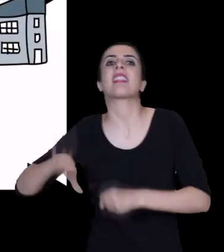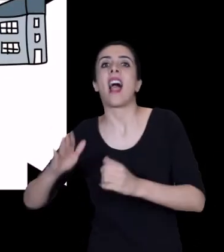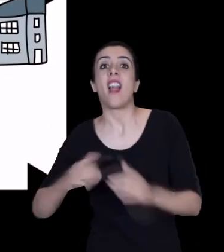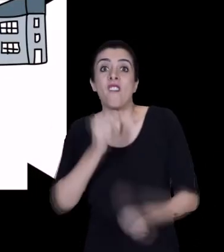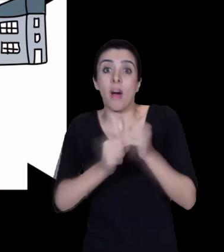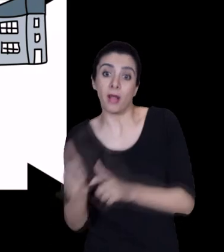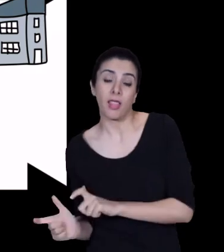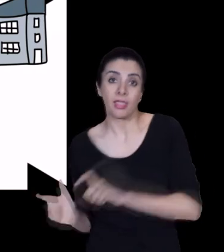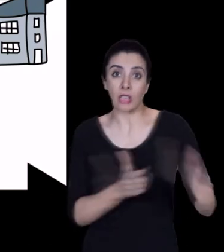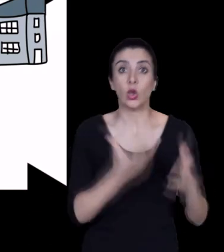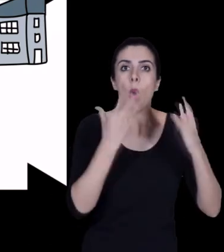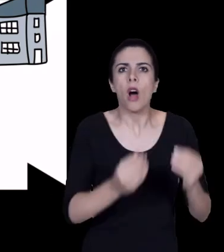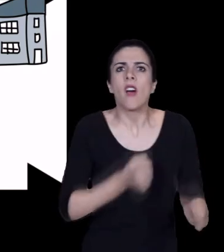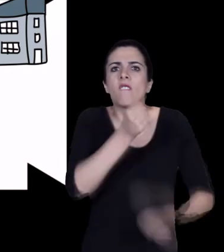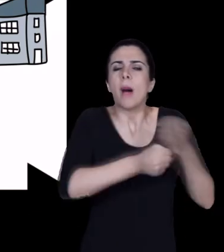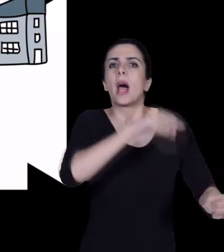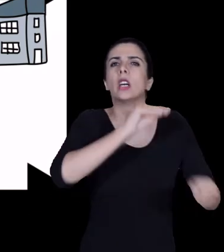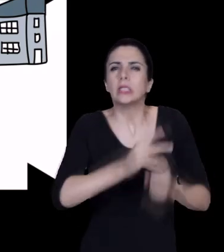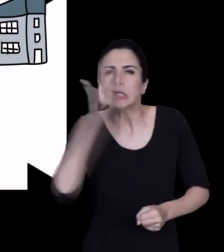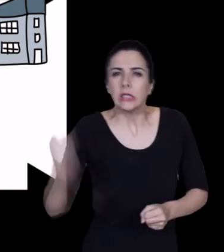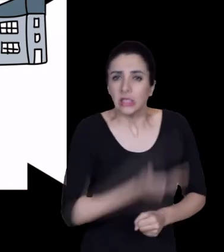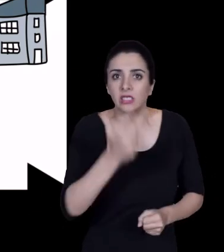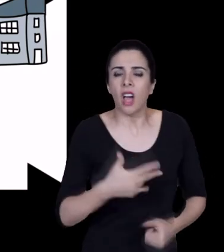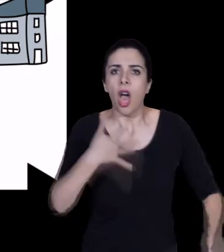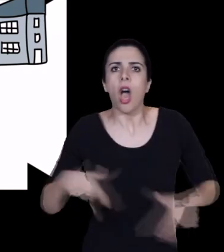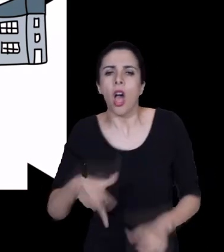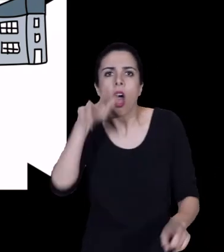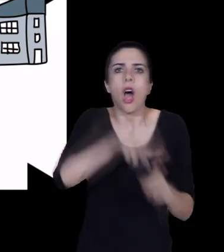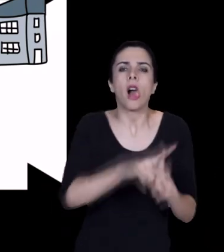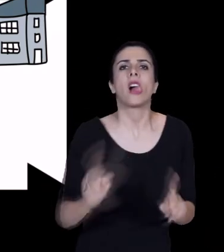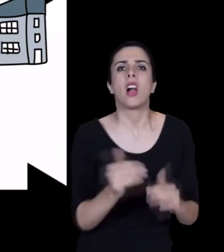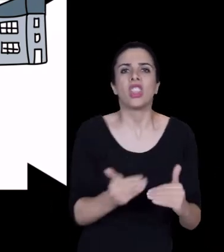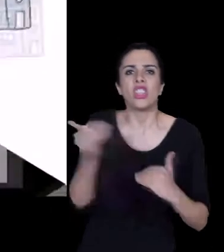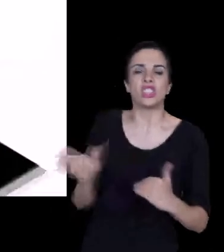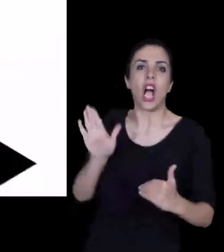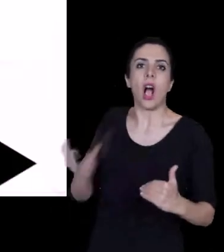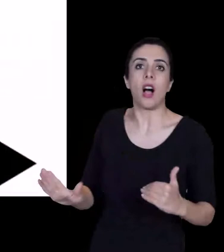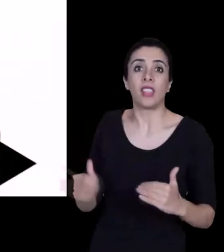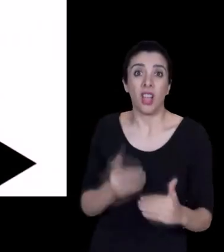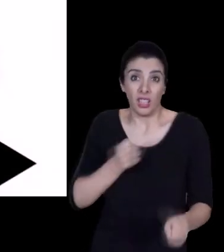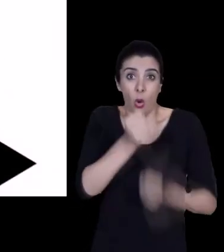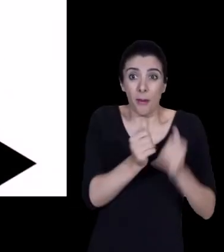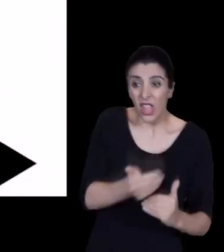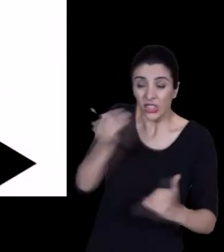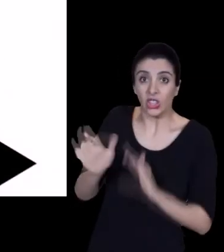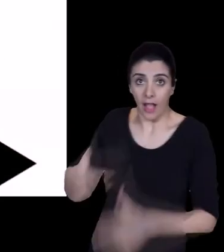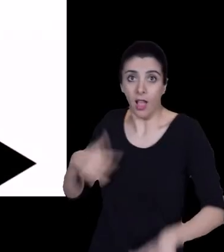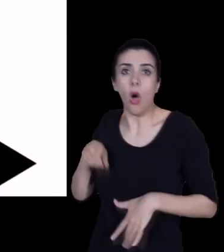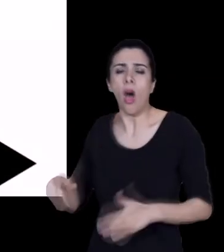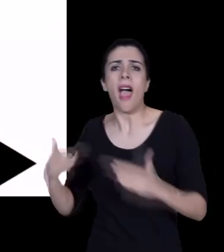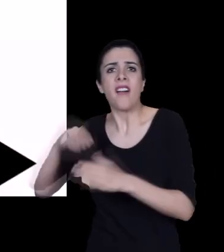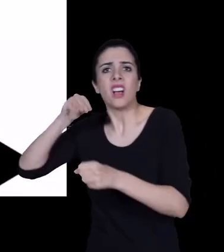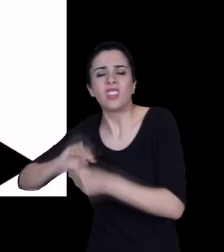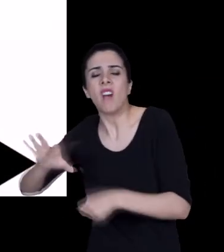fabrikaya kayınca fabrikadaki hız ve düzen sakatları üretim süreçlerinin dışında bırakmaya başladı. Üretimden dışlanan